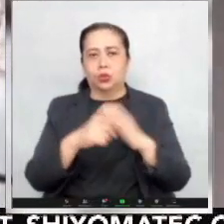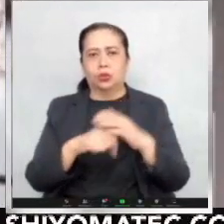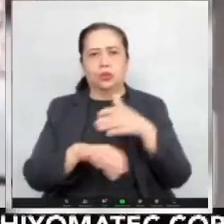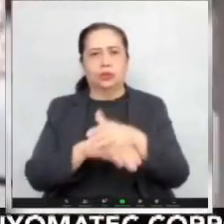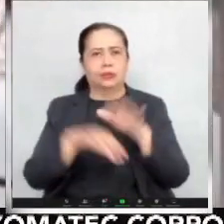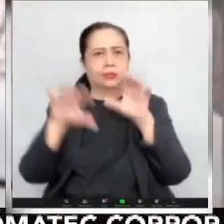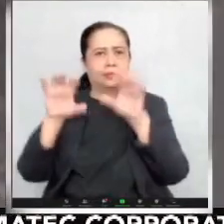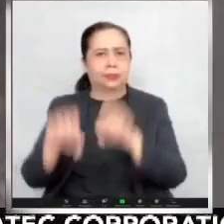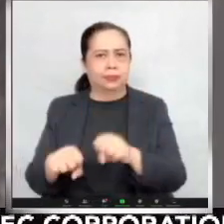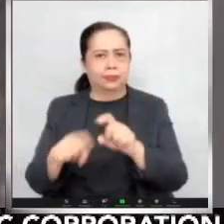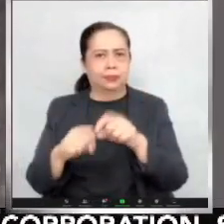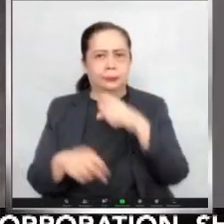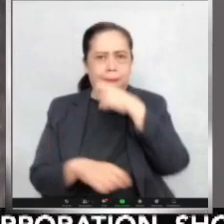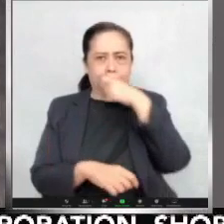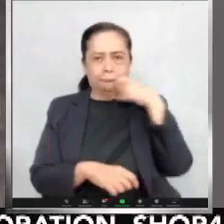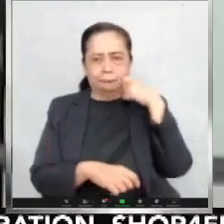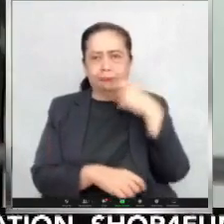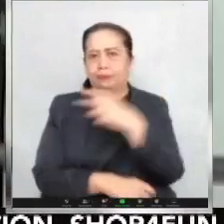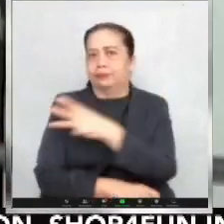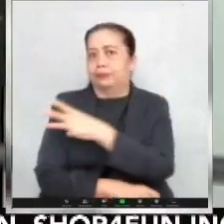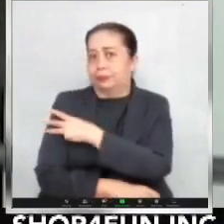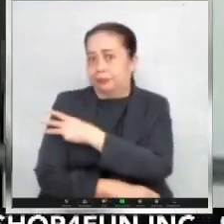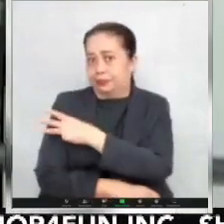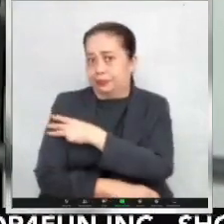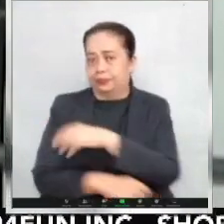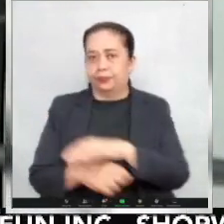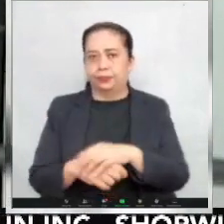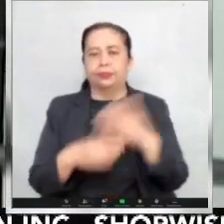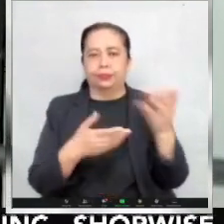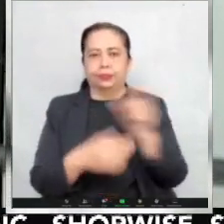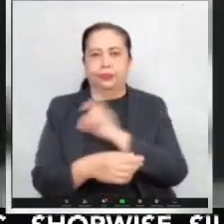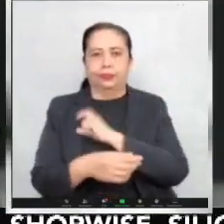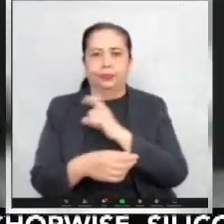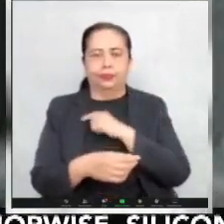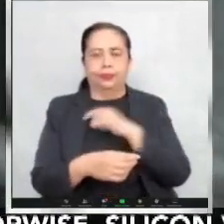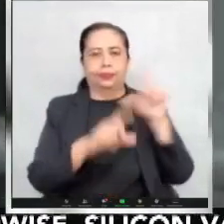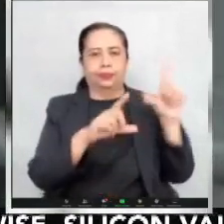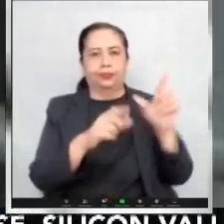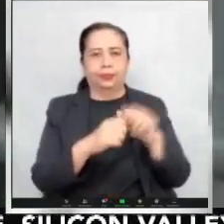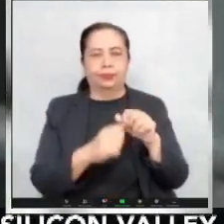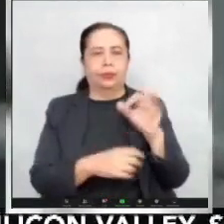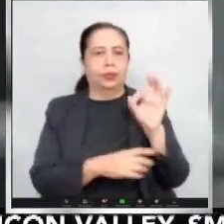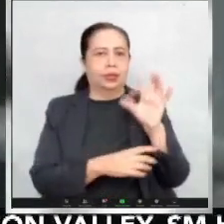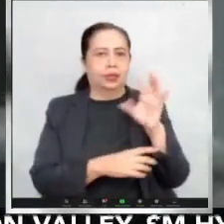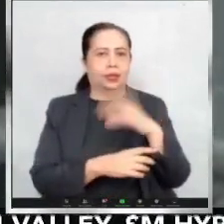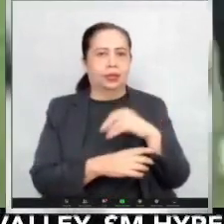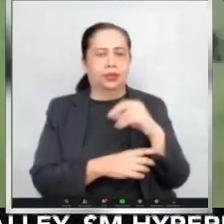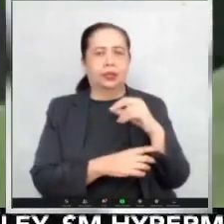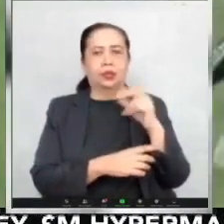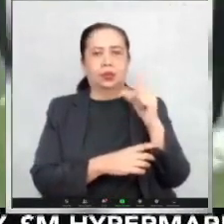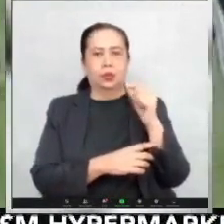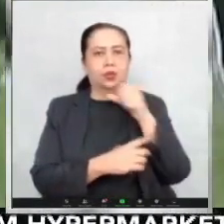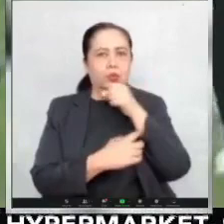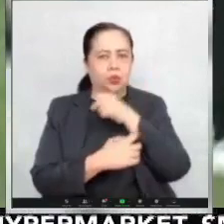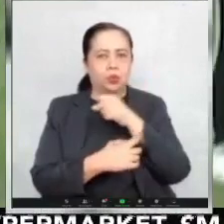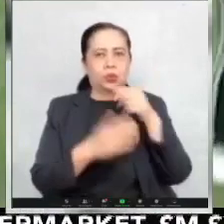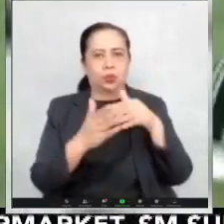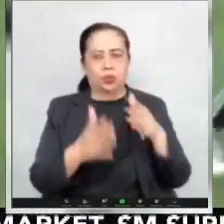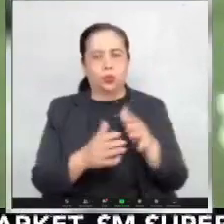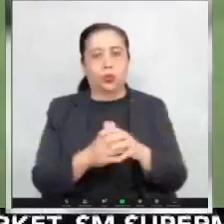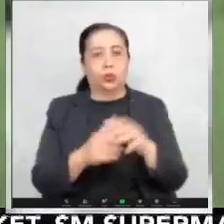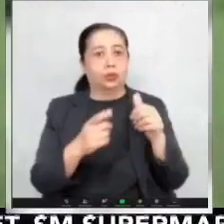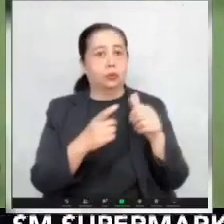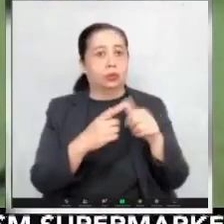ang pinatuyong dahon ng marijuana. Hawak na ng pulisya ang mga suspect na 19 at 20 taong gulang. Sa inisyal na